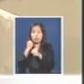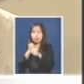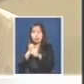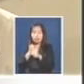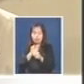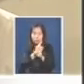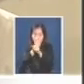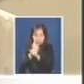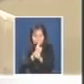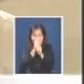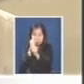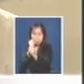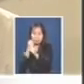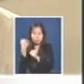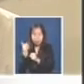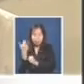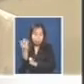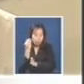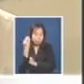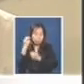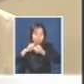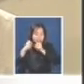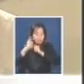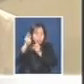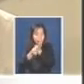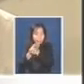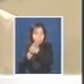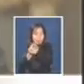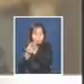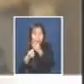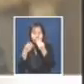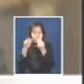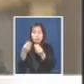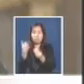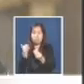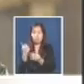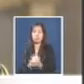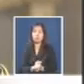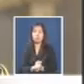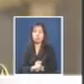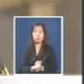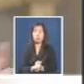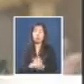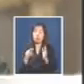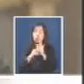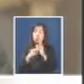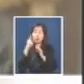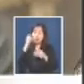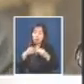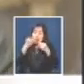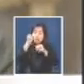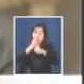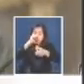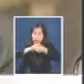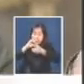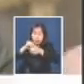ใกล้ชิดแล้วก็รับฟังปัญหาในรายเฉพาะจุดให้มากขึ้นค่ะ เพราะรัฐบาลไม่ได้เป็นเพียงแค่จะเข้าไปให้โรงงานขึ้นค่า